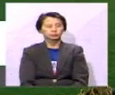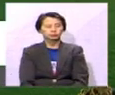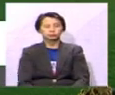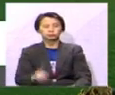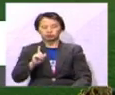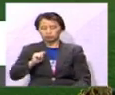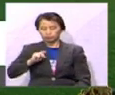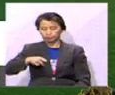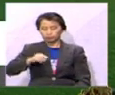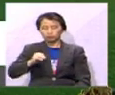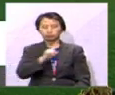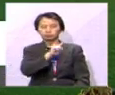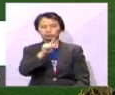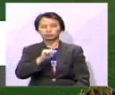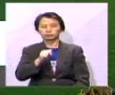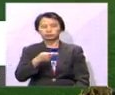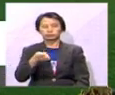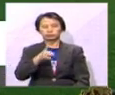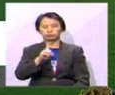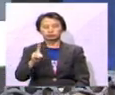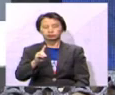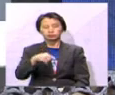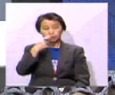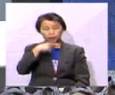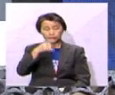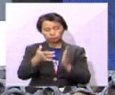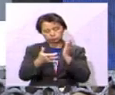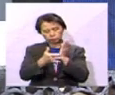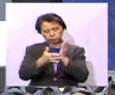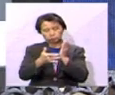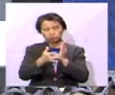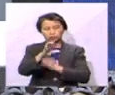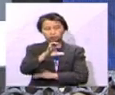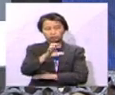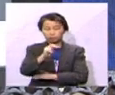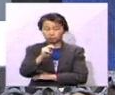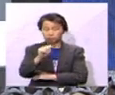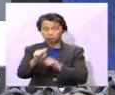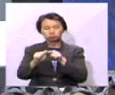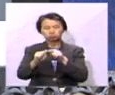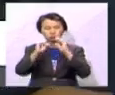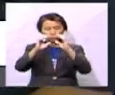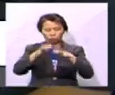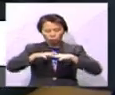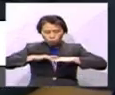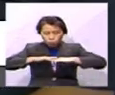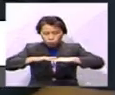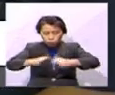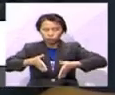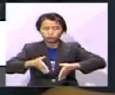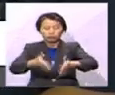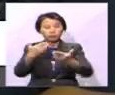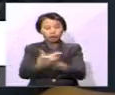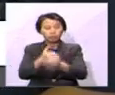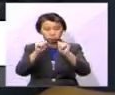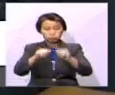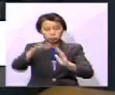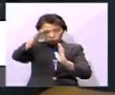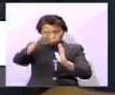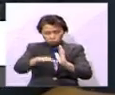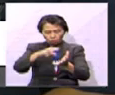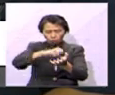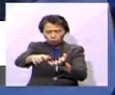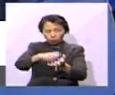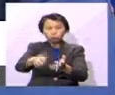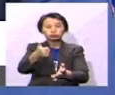Timbalan Perdana Menteri Datuk Seri Dr. Ahmad Zahid Hamidi berkata teknologi CMA antara kaedah penurapan jalan baharu yang boleh mengurangkan